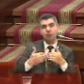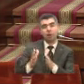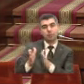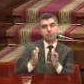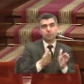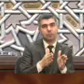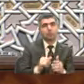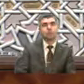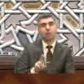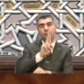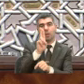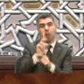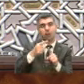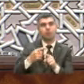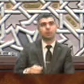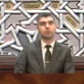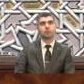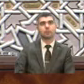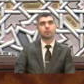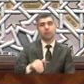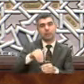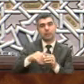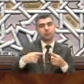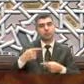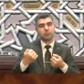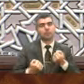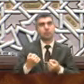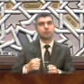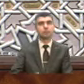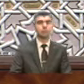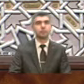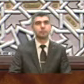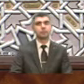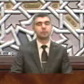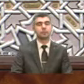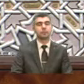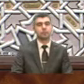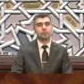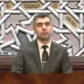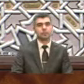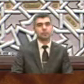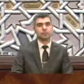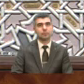إضافي؟ تفضلوا السيد النائب من فريق الأصالة والمعاصرة أو السيدة النائبة.